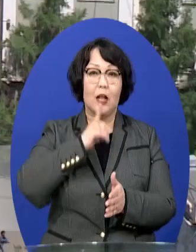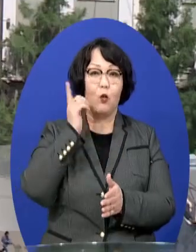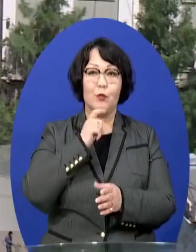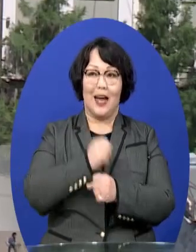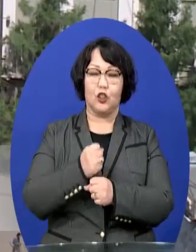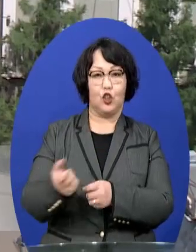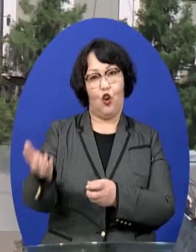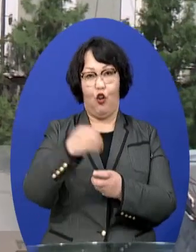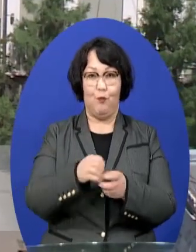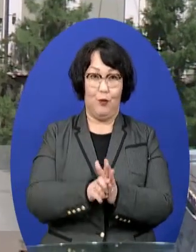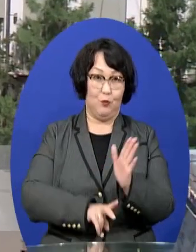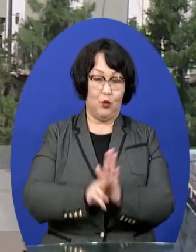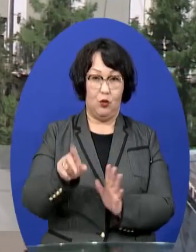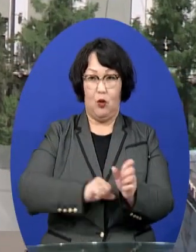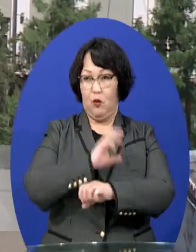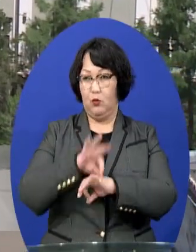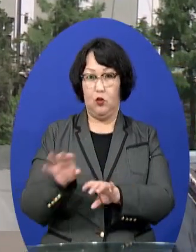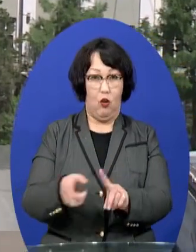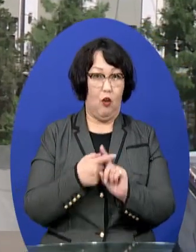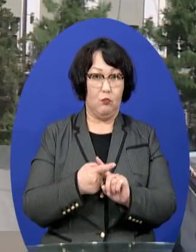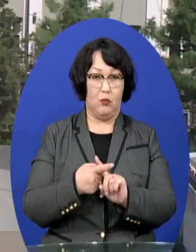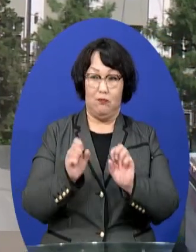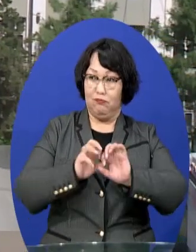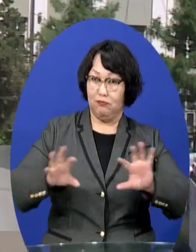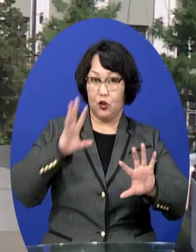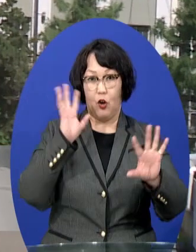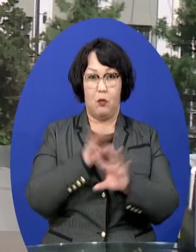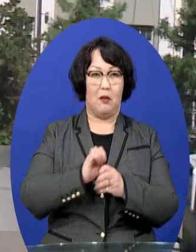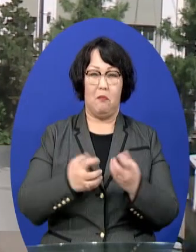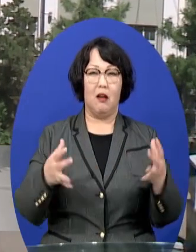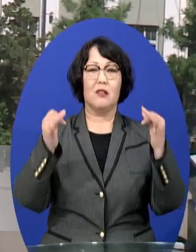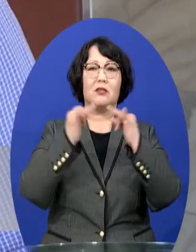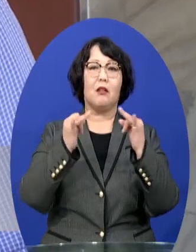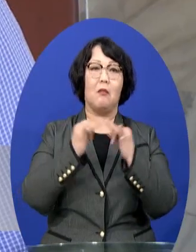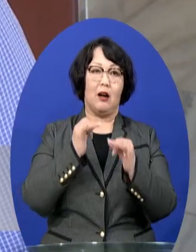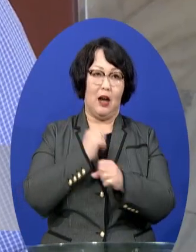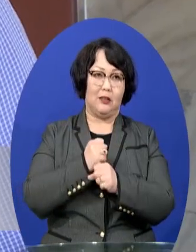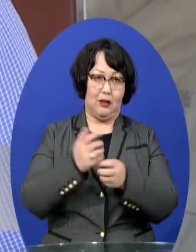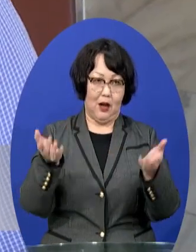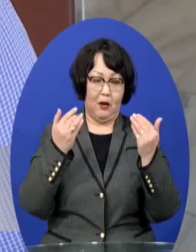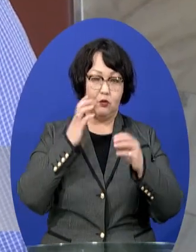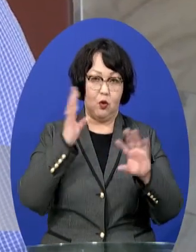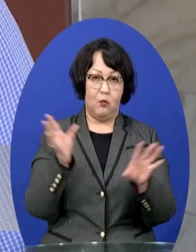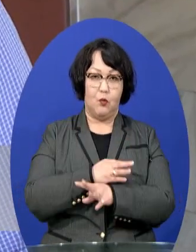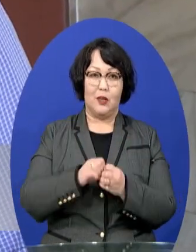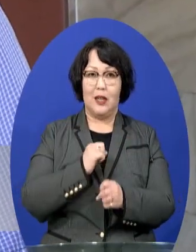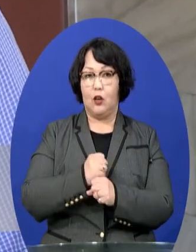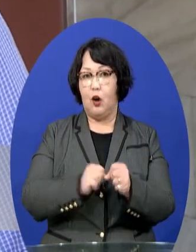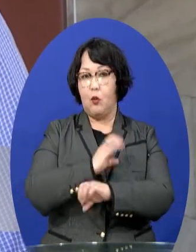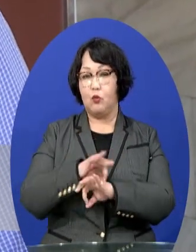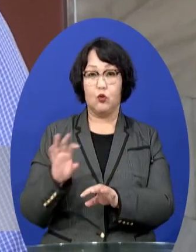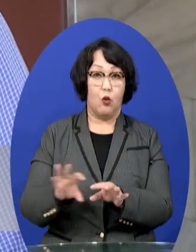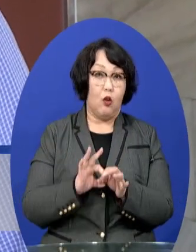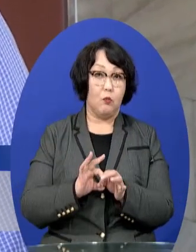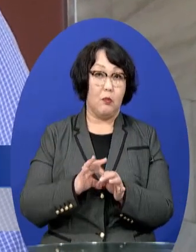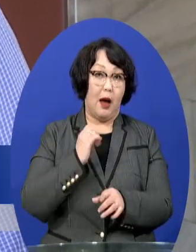байжээ. Харин одоо цардхлаас шалтгаалan цахим ажлын байрны өдрлөг зохион байгуулж байна. Ковидоос шалтгаалсан одоо ажлын байрны таавал ерөнхийдөө